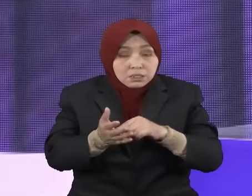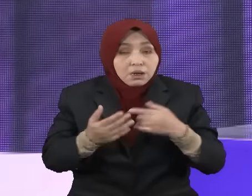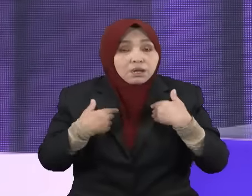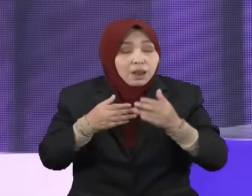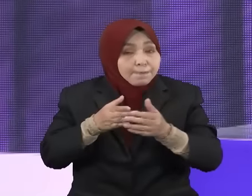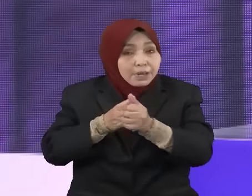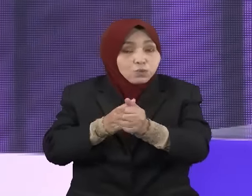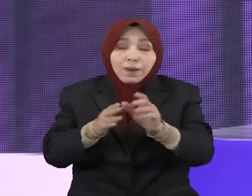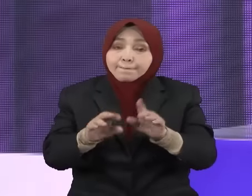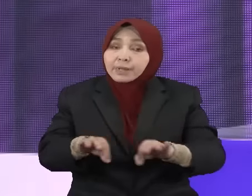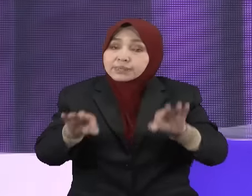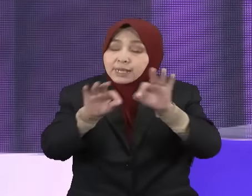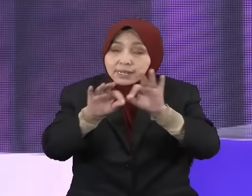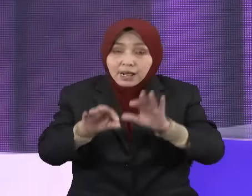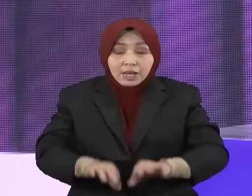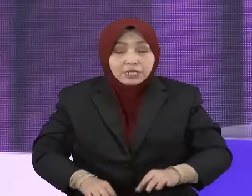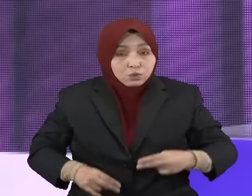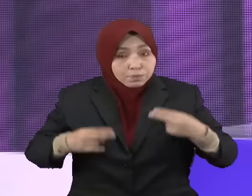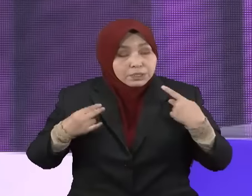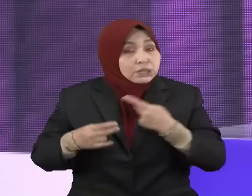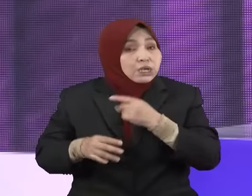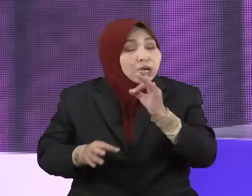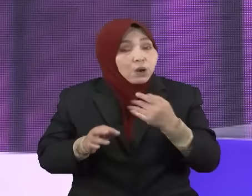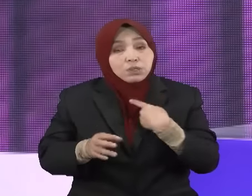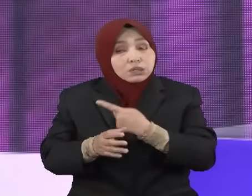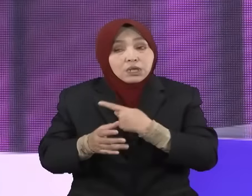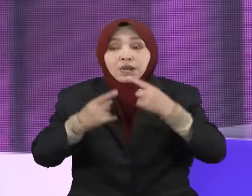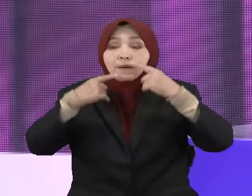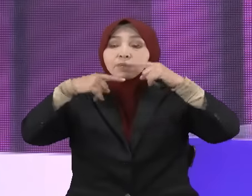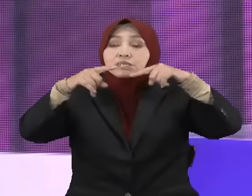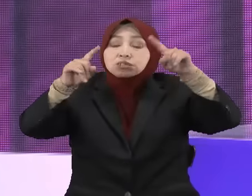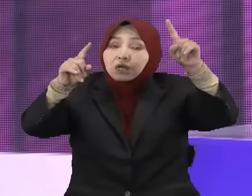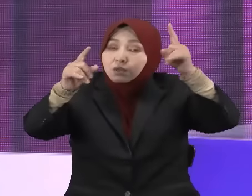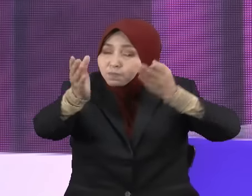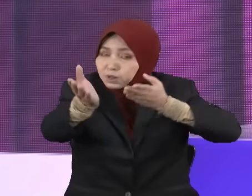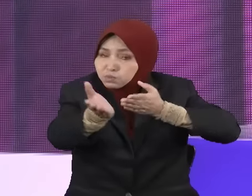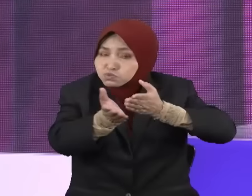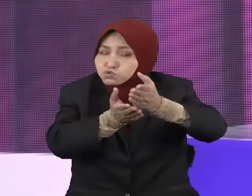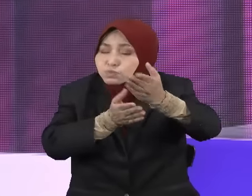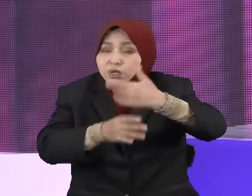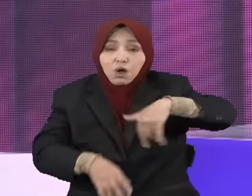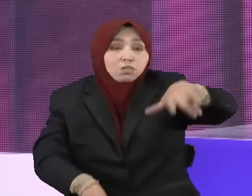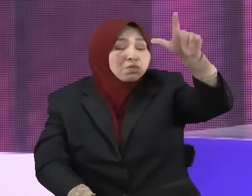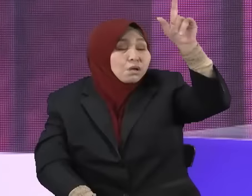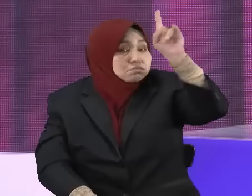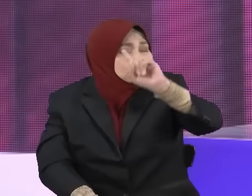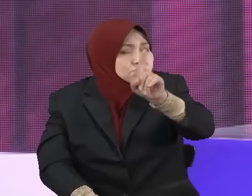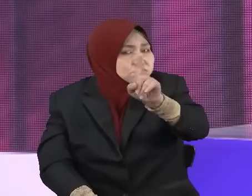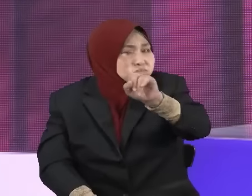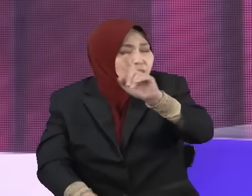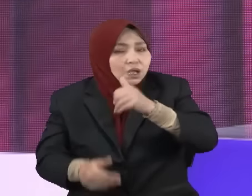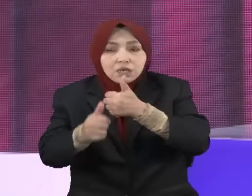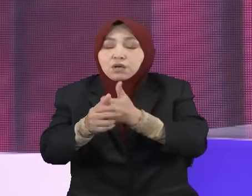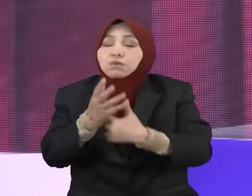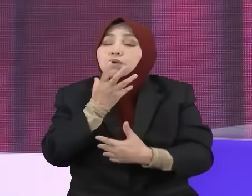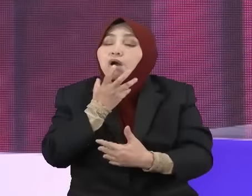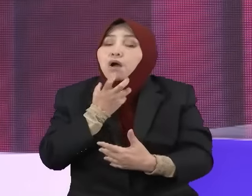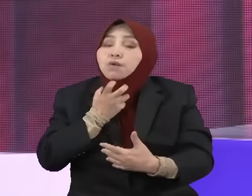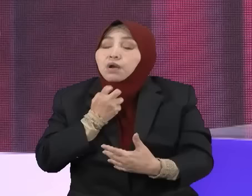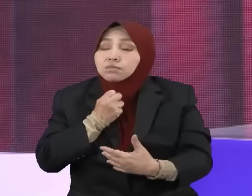panduan penting dalam kehidupan kita. Kalau kita ingin berjaya menuju kepada Allah Subhanahu Wa Taala, jangan ikut hawa nafsu. Dan